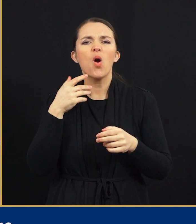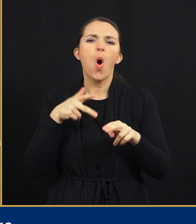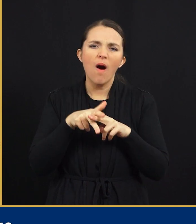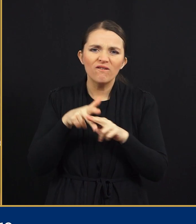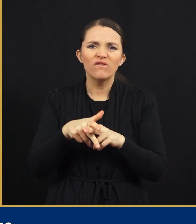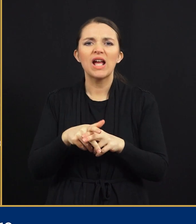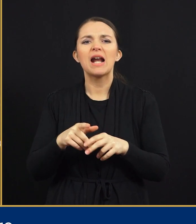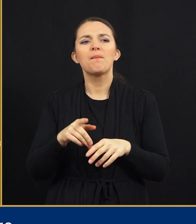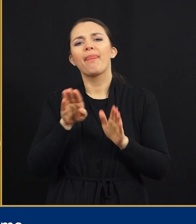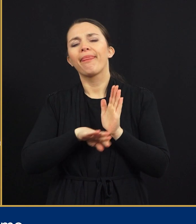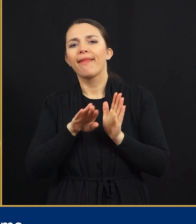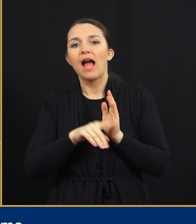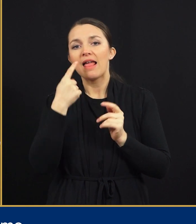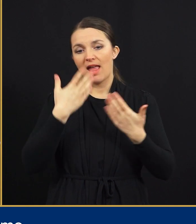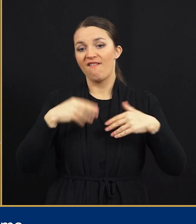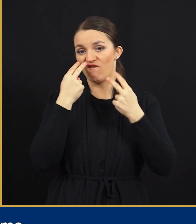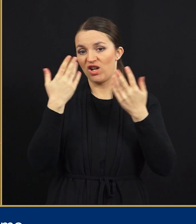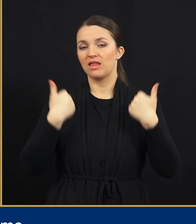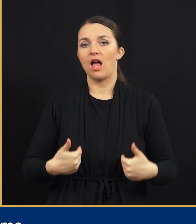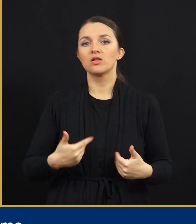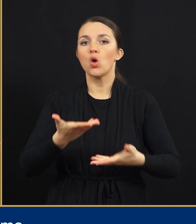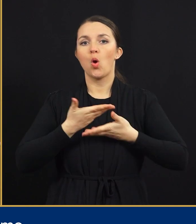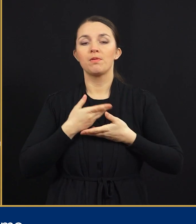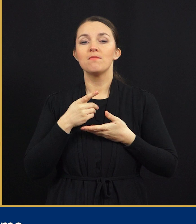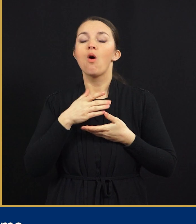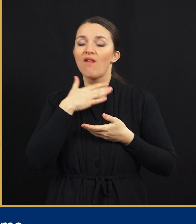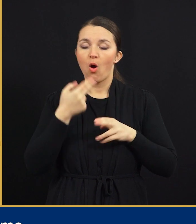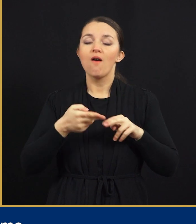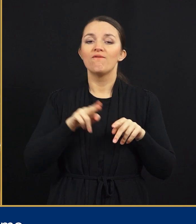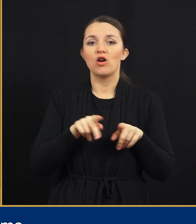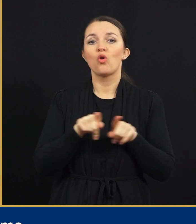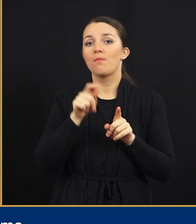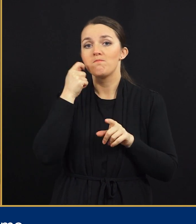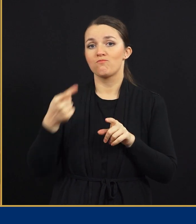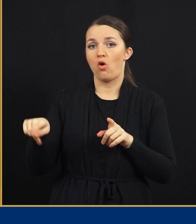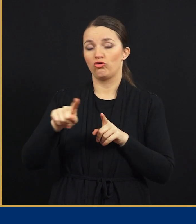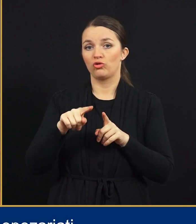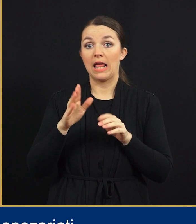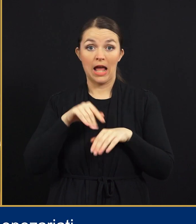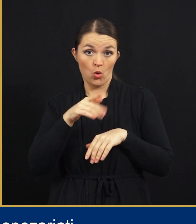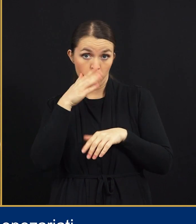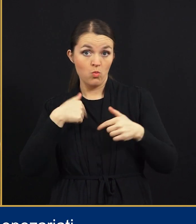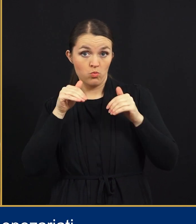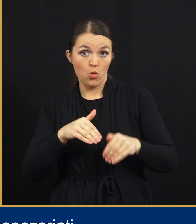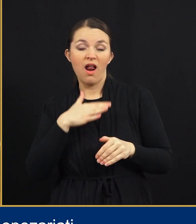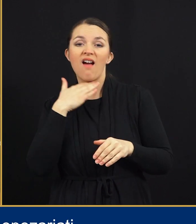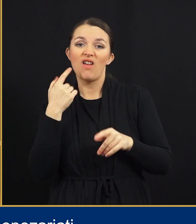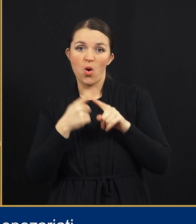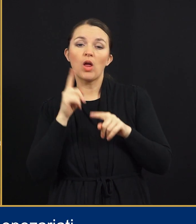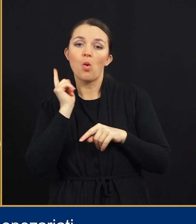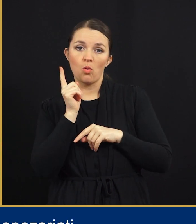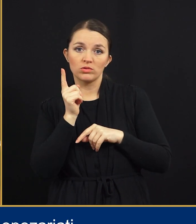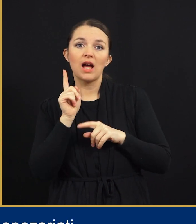in neprimernih opazk o našem videzu dobivamo neprimerno več kot moški. Na to bomo morali